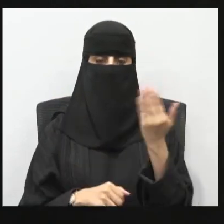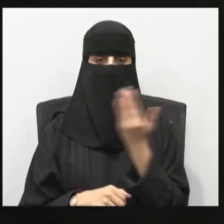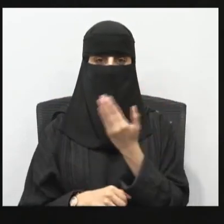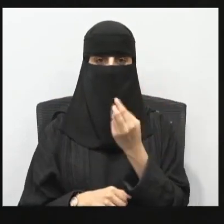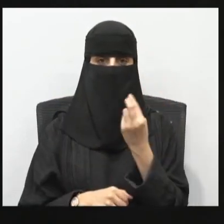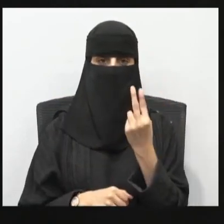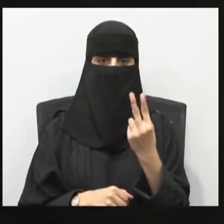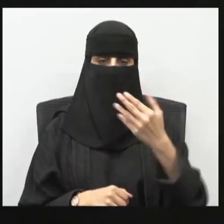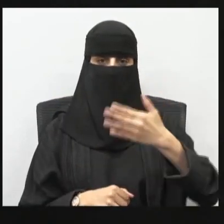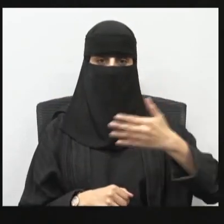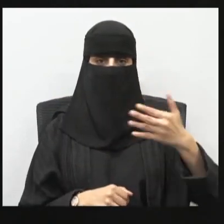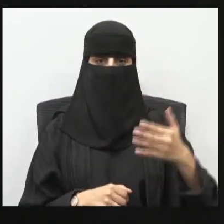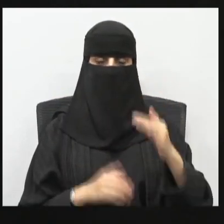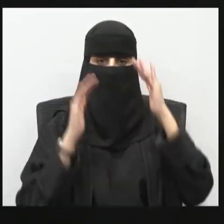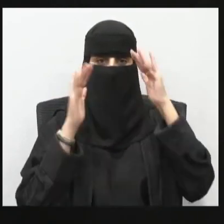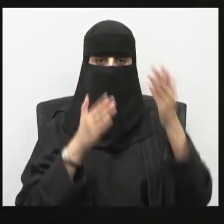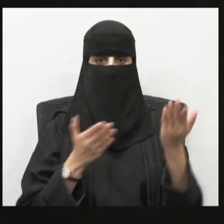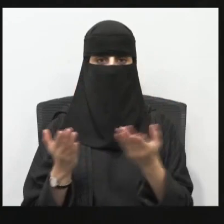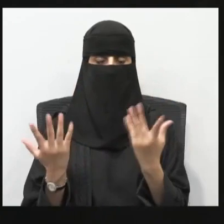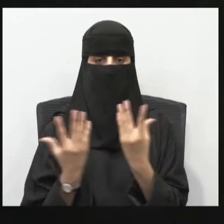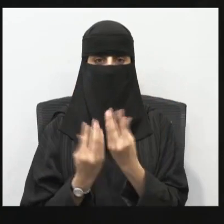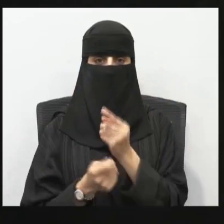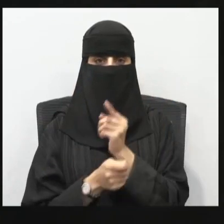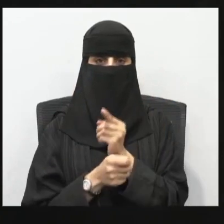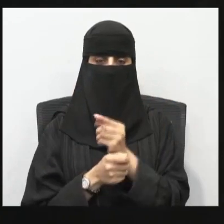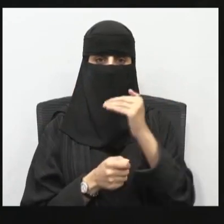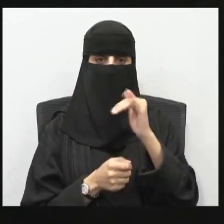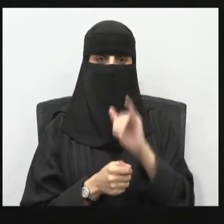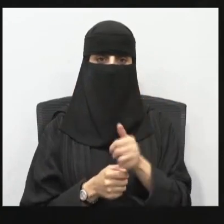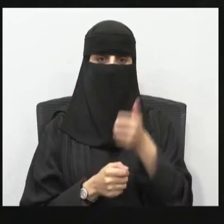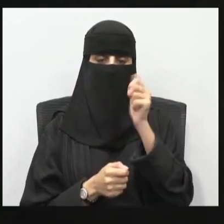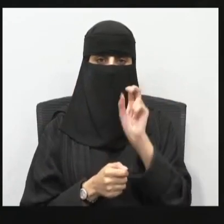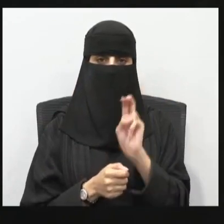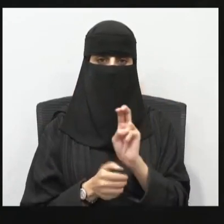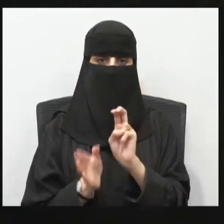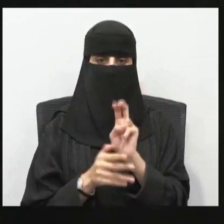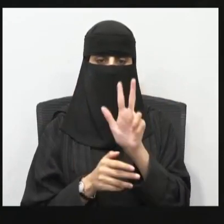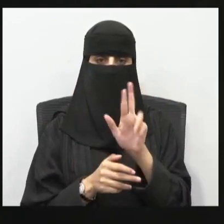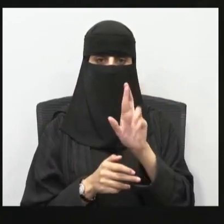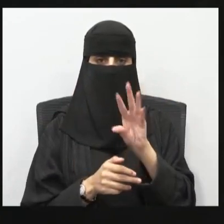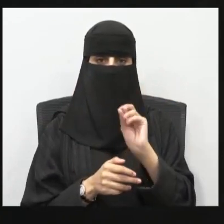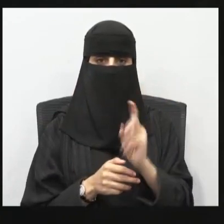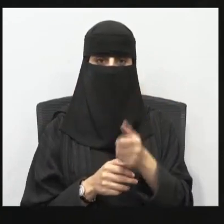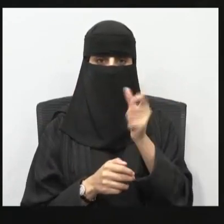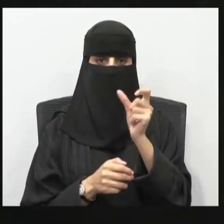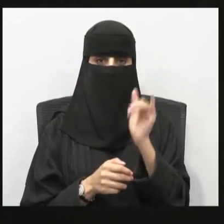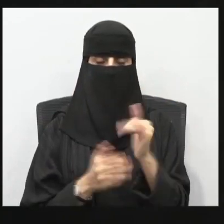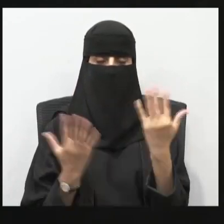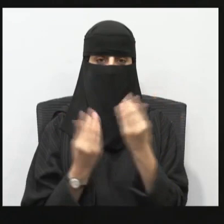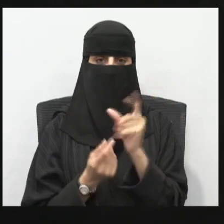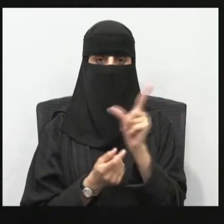الثاني الابتدائي مرحبا بكم معي انا معلمتكم حياه الزهراني وزميلتي في لغه